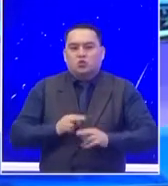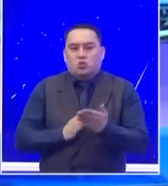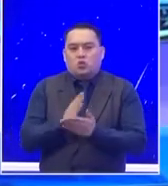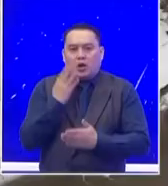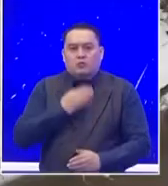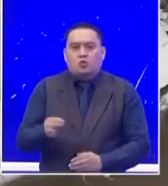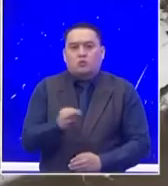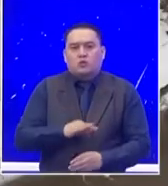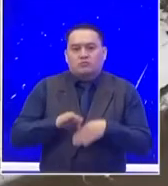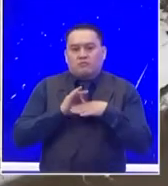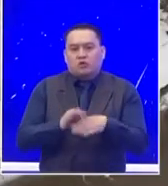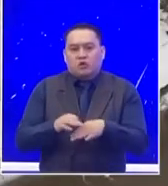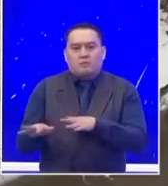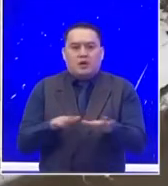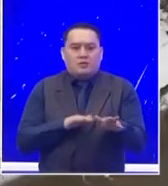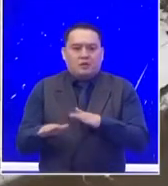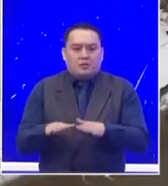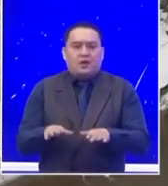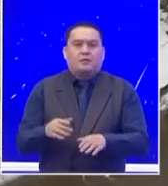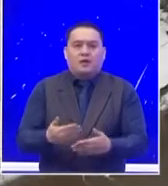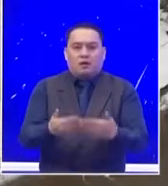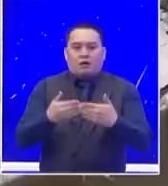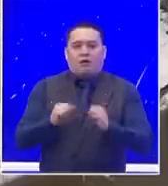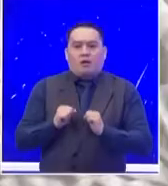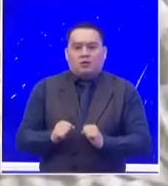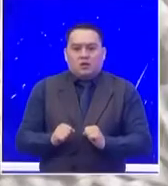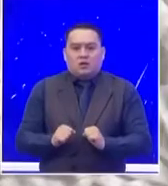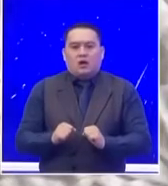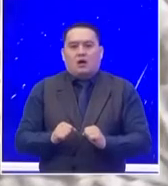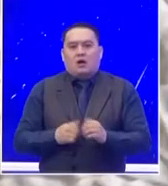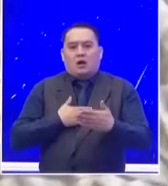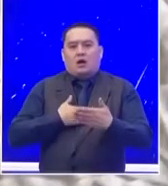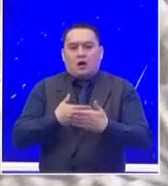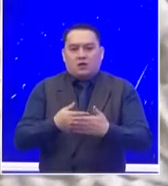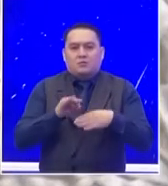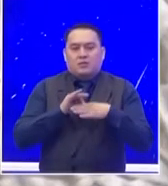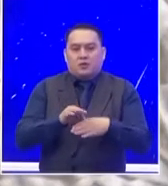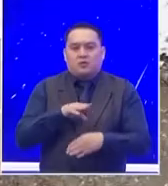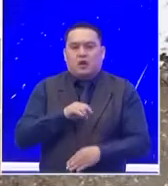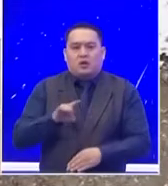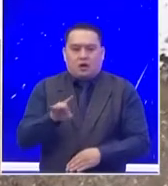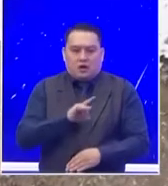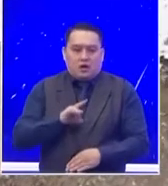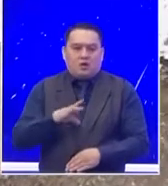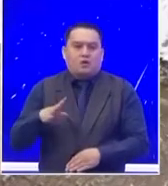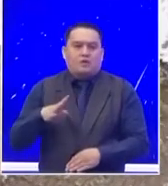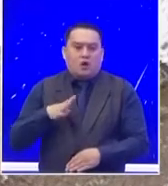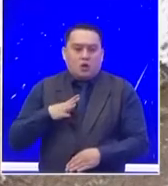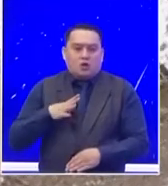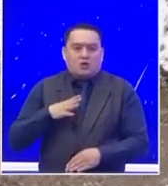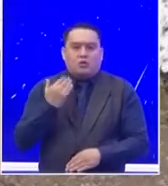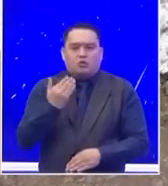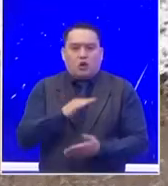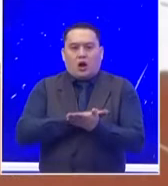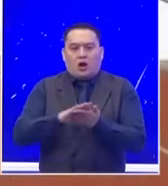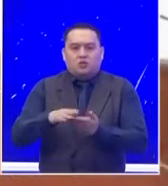служб Алматинской области проводят профилактические мероприятия по предотвращению ЧС. Активная работа ведется и в Талгарском районе.